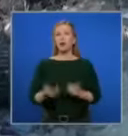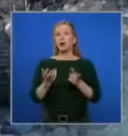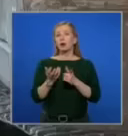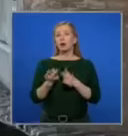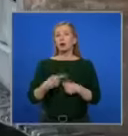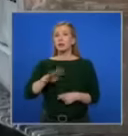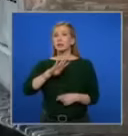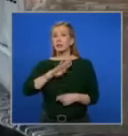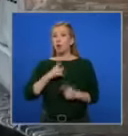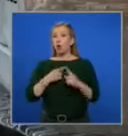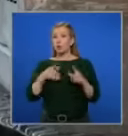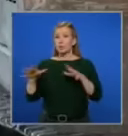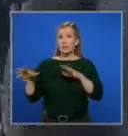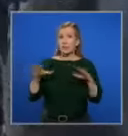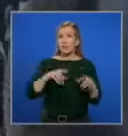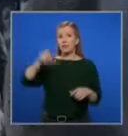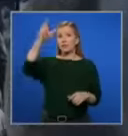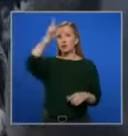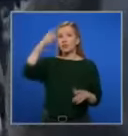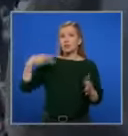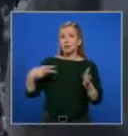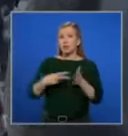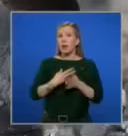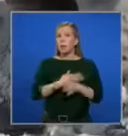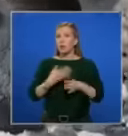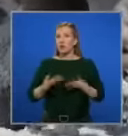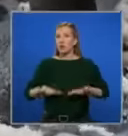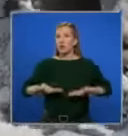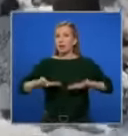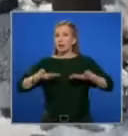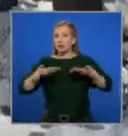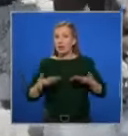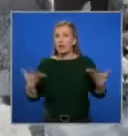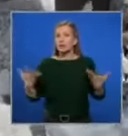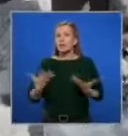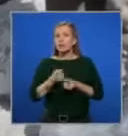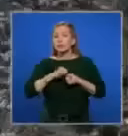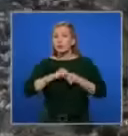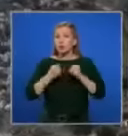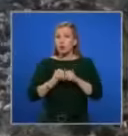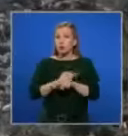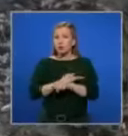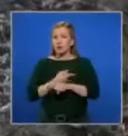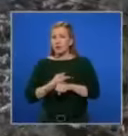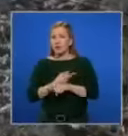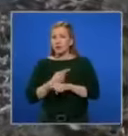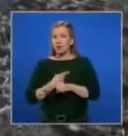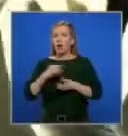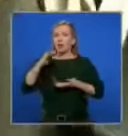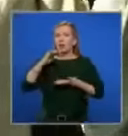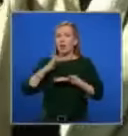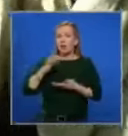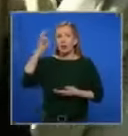Броят на загиналите от земетресенията в Турция и Сирия продължава да расте. Спасителите се борят с времето, намаляват шансовете